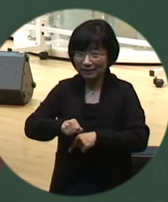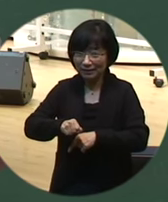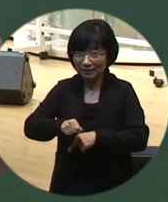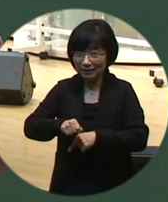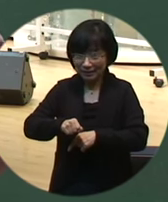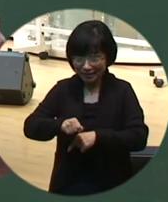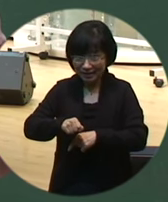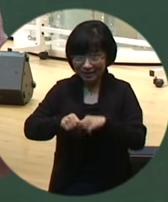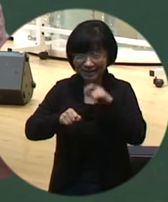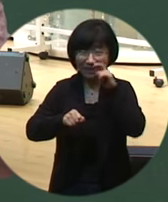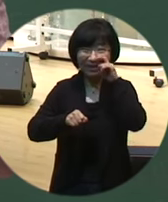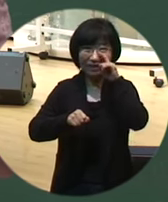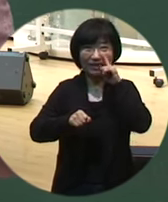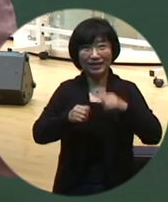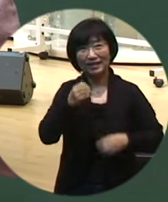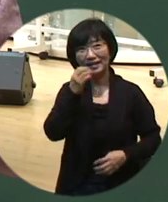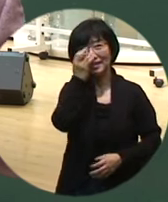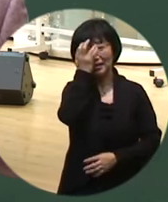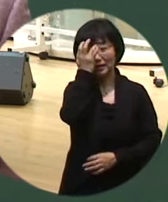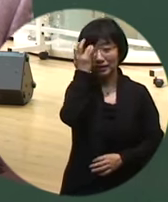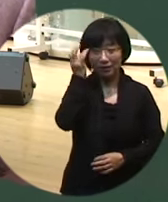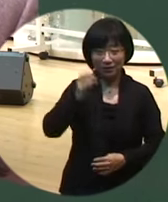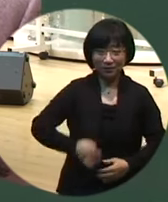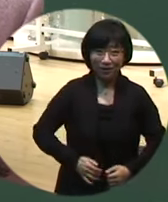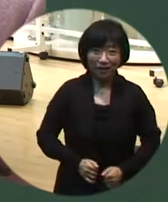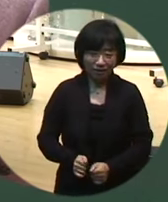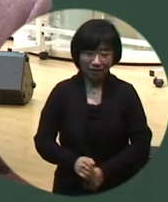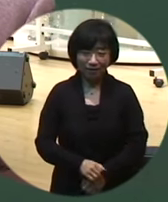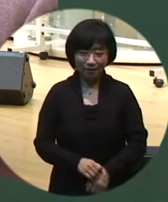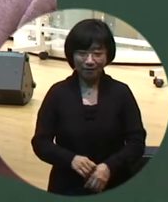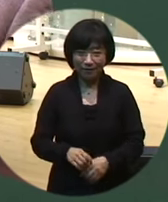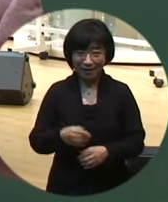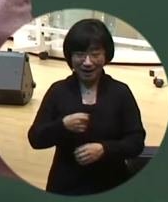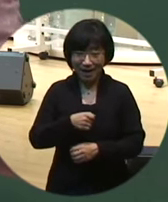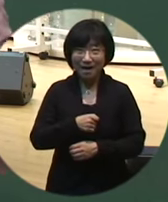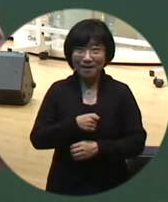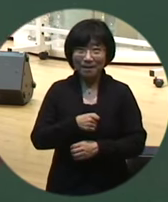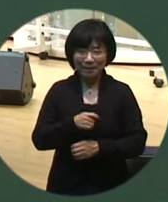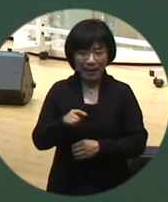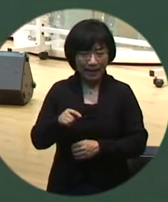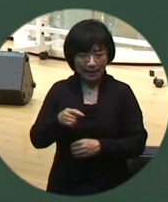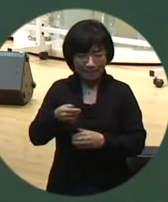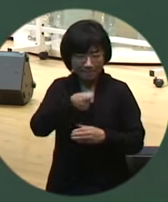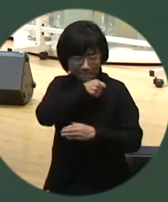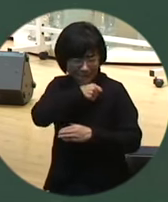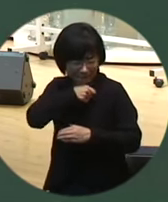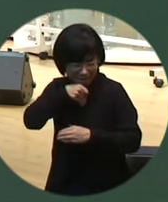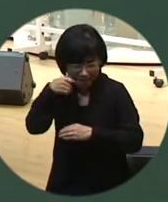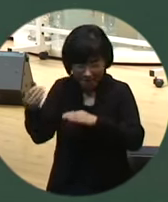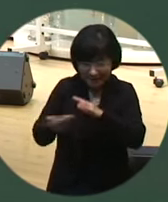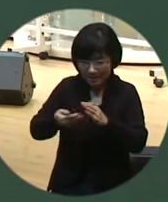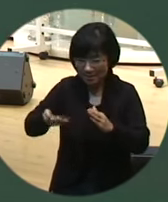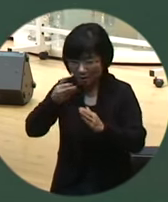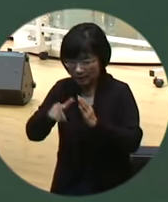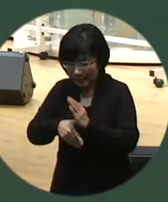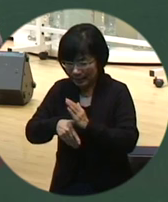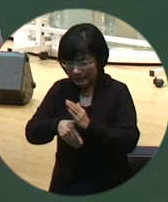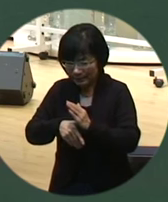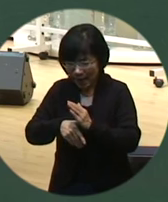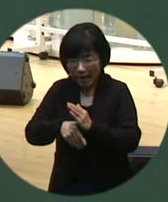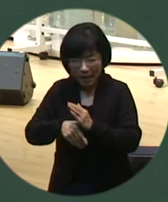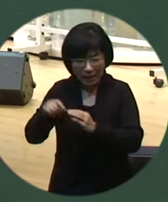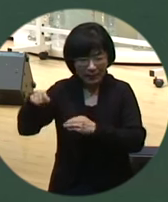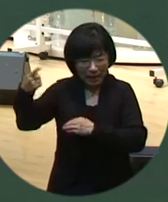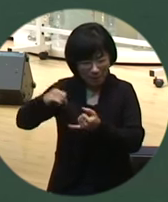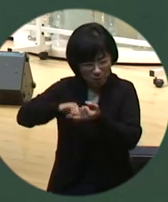성질 냈네. I shouldn't have gotten angry at her. 이런 생각이 든다니까요. I think that to myself. 다음에 꼭 모시고 와야지. Next time I'm going to bring her to this place.